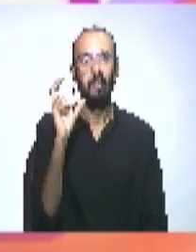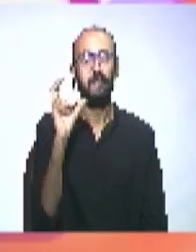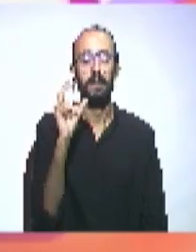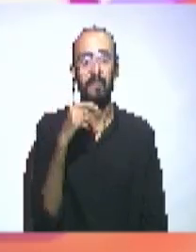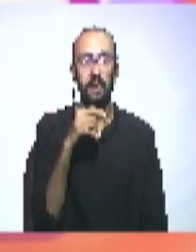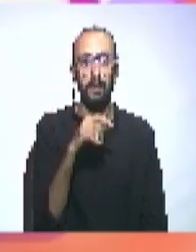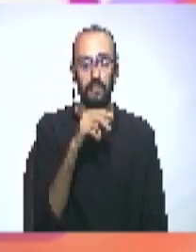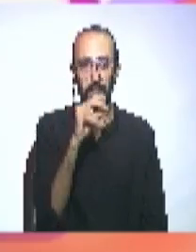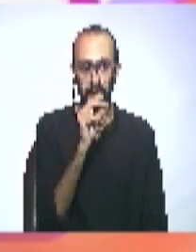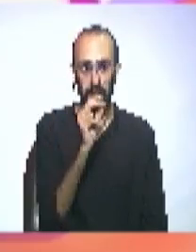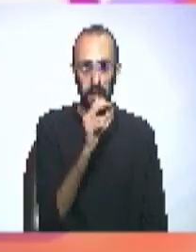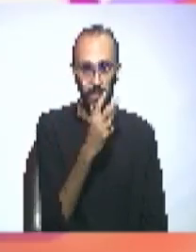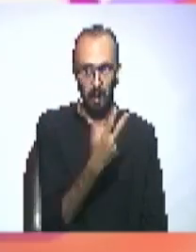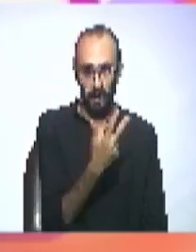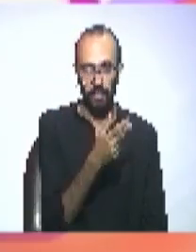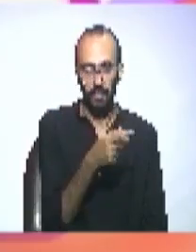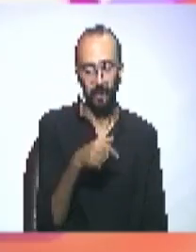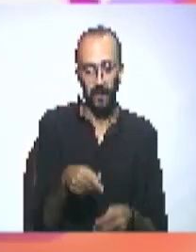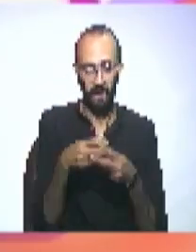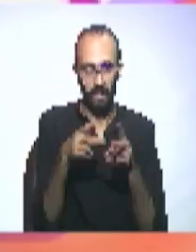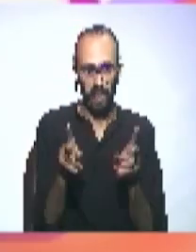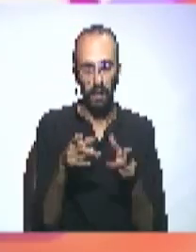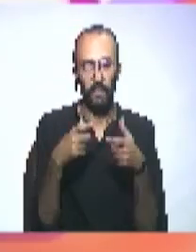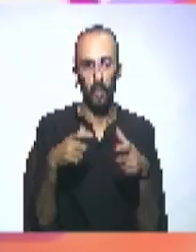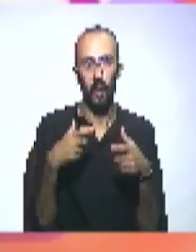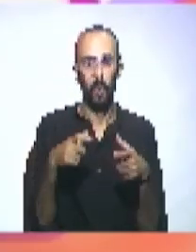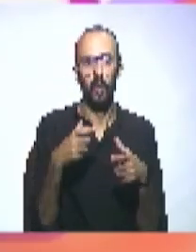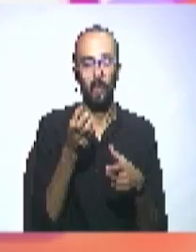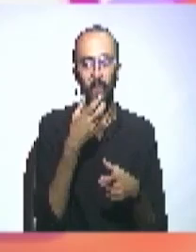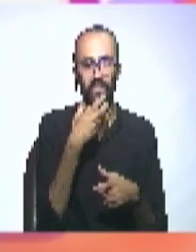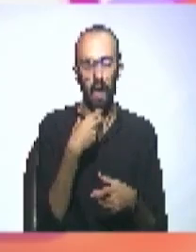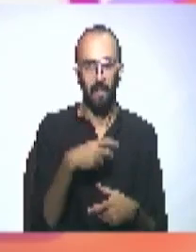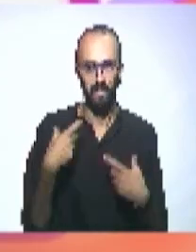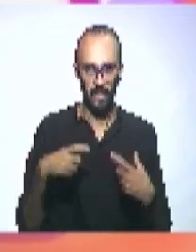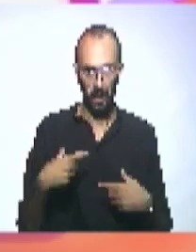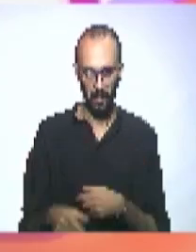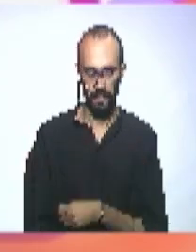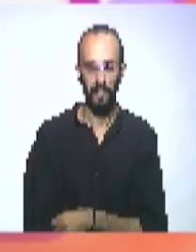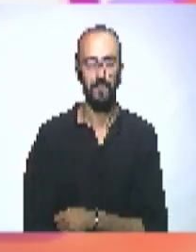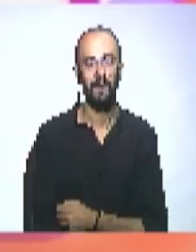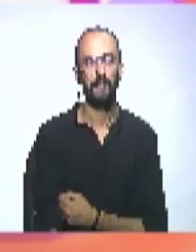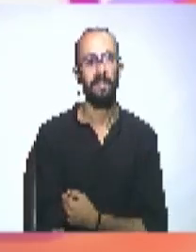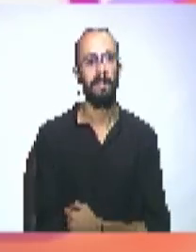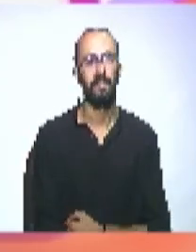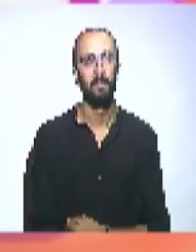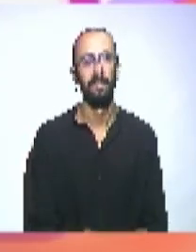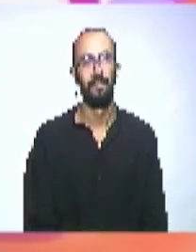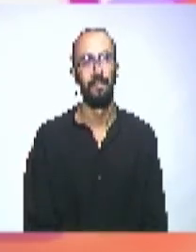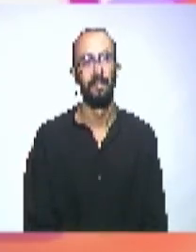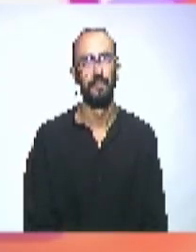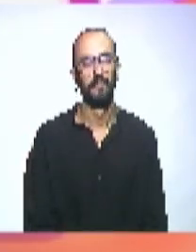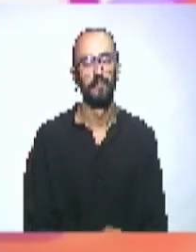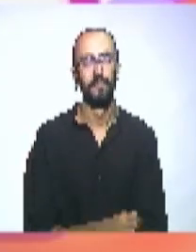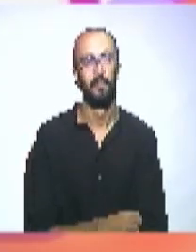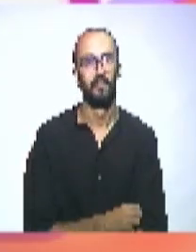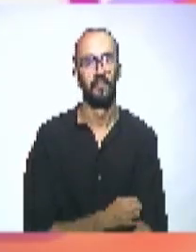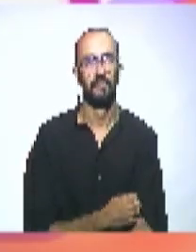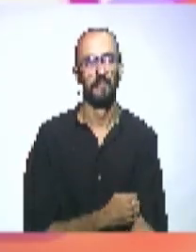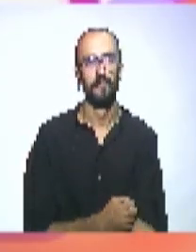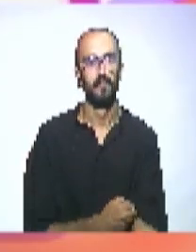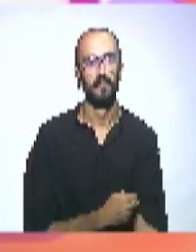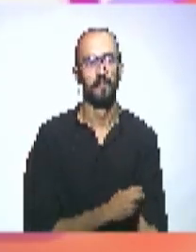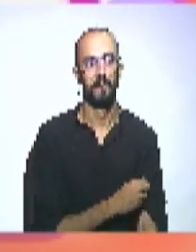طيب احنا كده هنبدأ بفطيرة التفاح والمقادير قدام حضراتكم على الشاشة والشيف بيشتغل. بالظبط كده. قلنا ناخد ثلاث